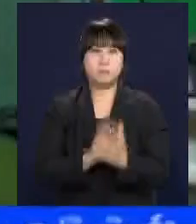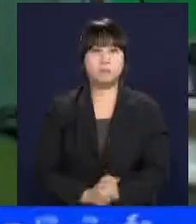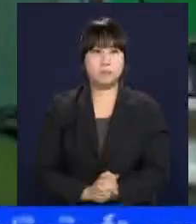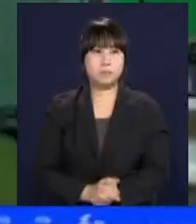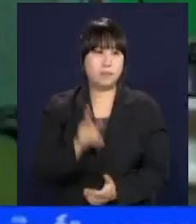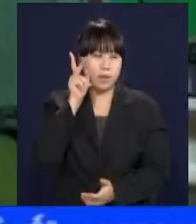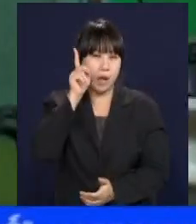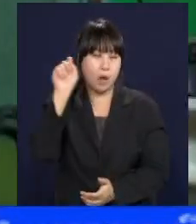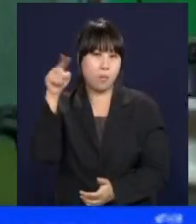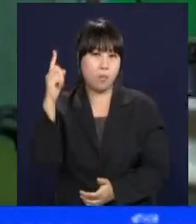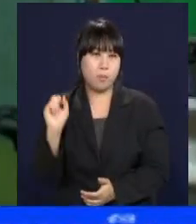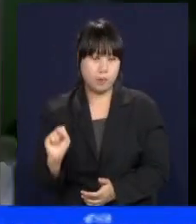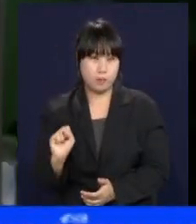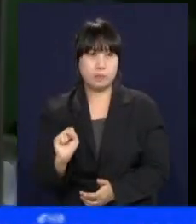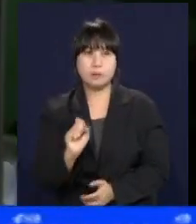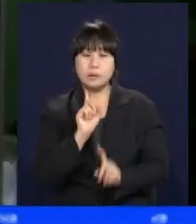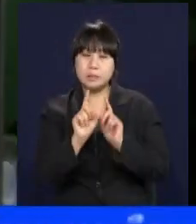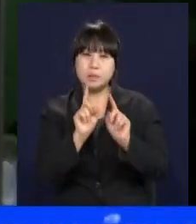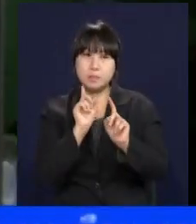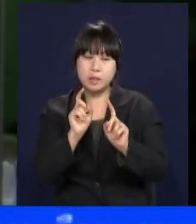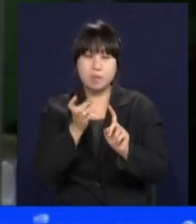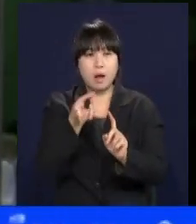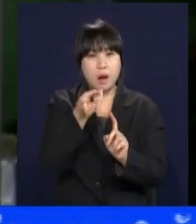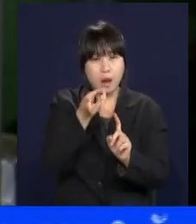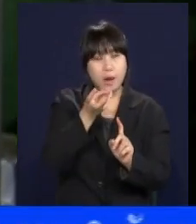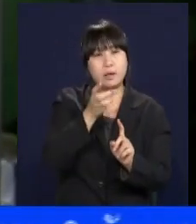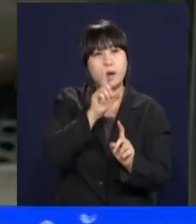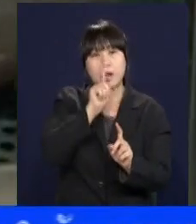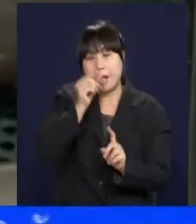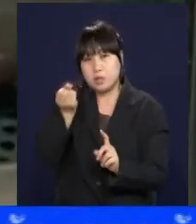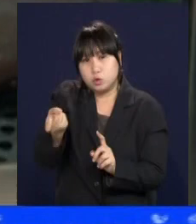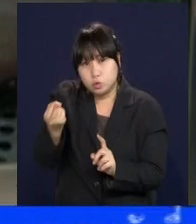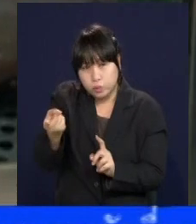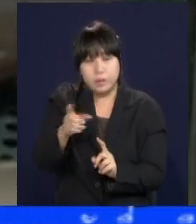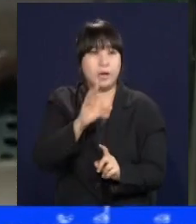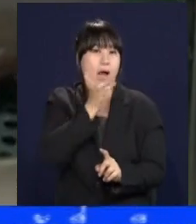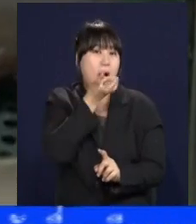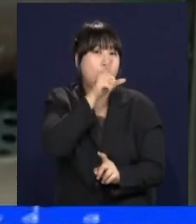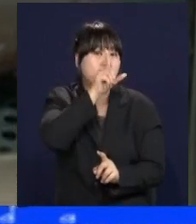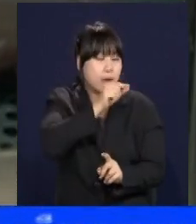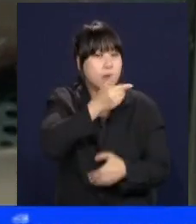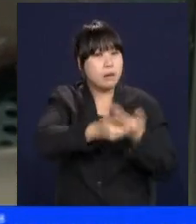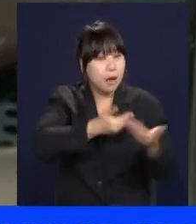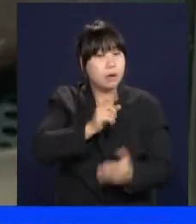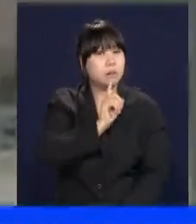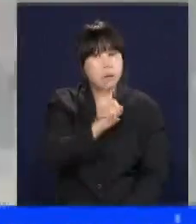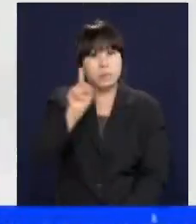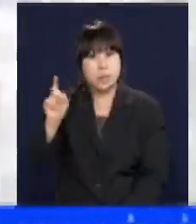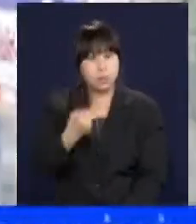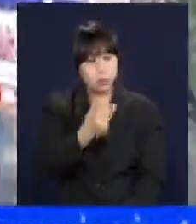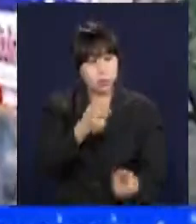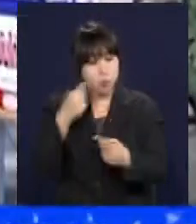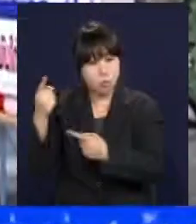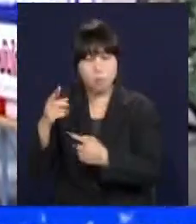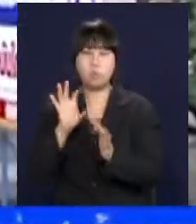สปริงนิวส์จึงไปสำรวจปริมาณยอดขายทั้งร้านจำหน่ายไก่สดและร้านขายข้าวมันไก่ก็ได้รับคำตอบที่ฟังดูแล้วไม่น่าเป็น